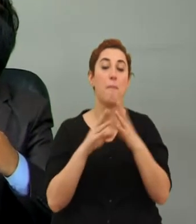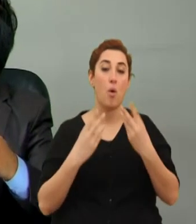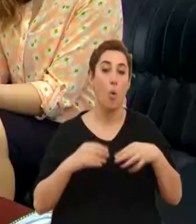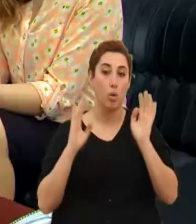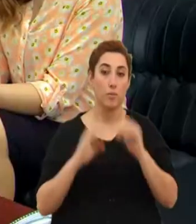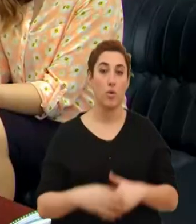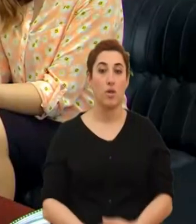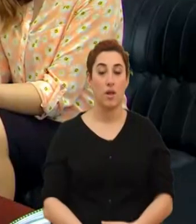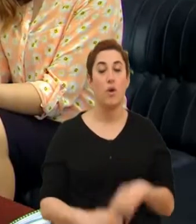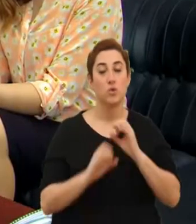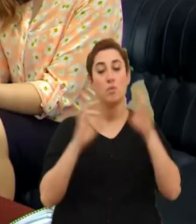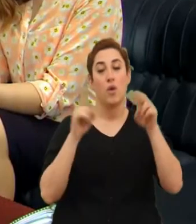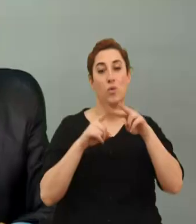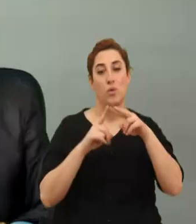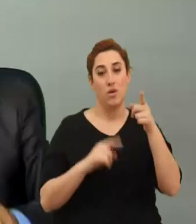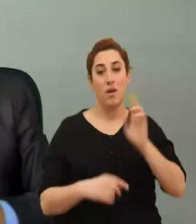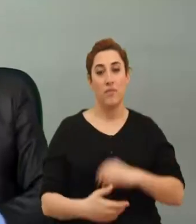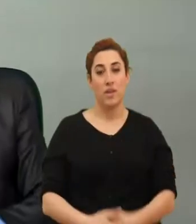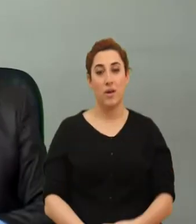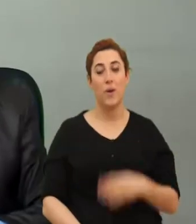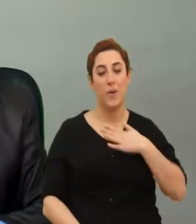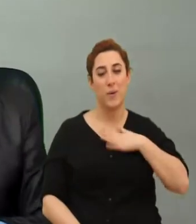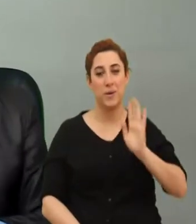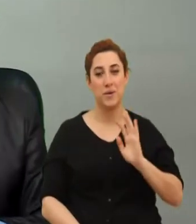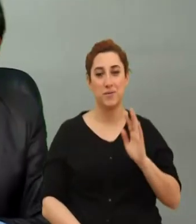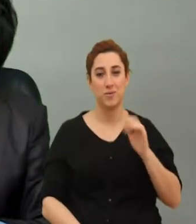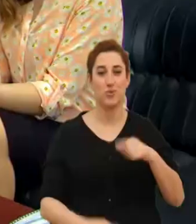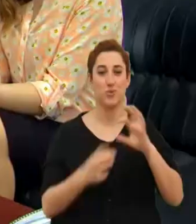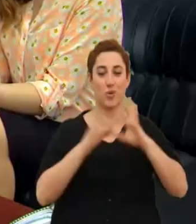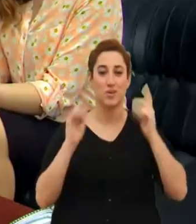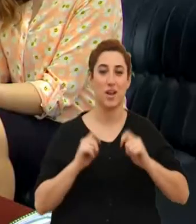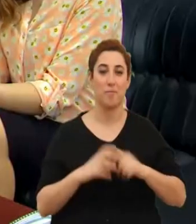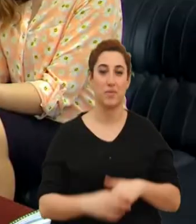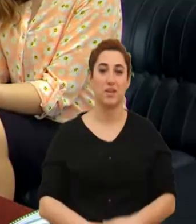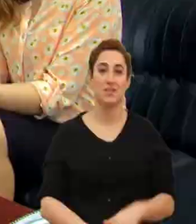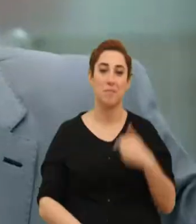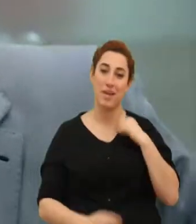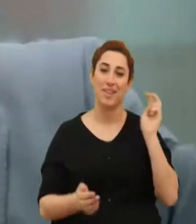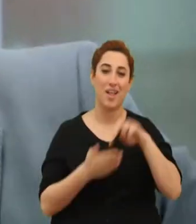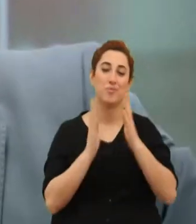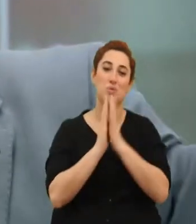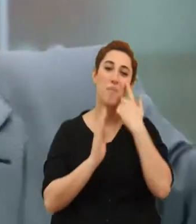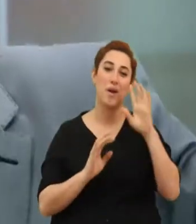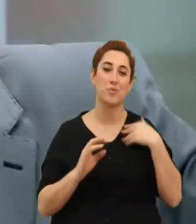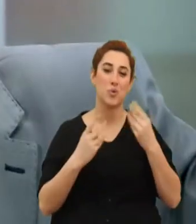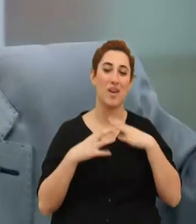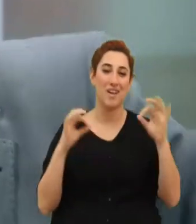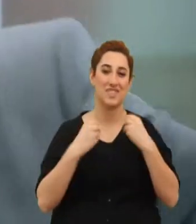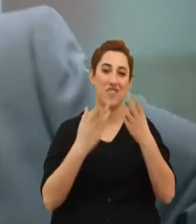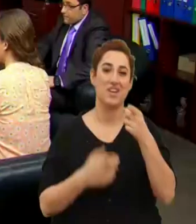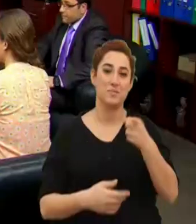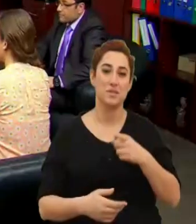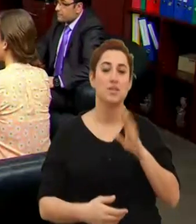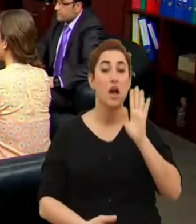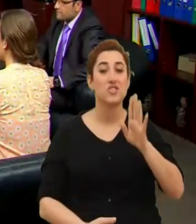kalmıyorlar. Süpersin Nurhan, buldun. Oh be, bunu da çözdük ya. Artık ben kalkayım, kusura bakmayın. Yeterince rahatsız ettim